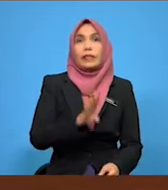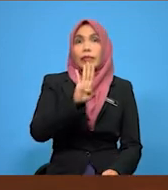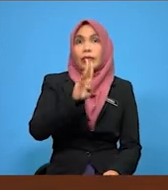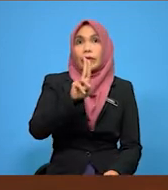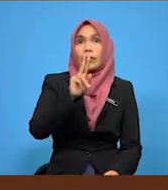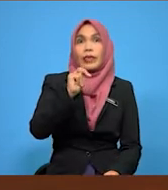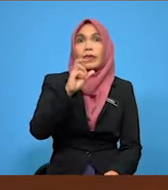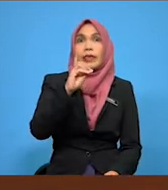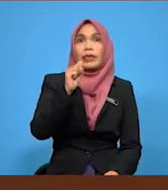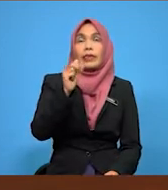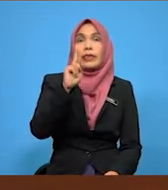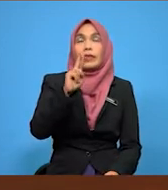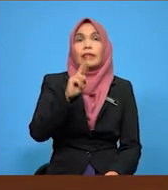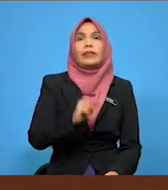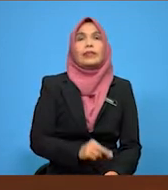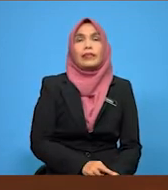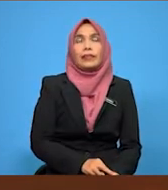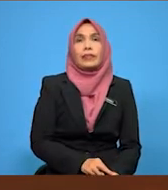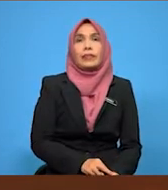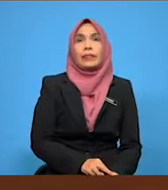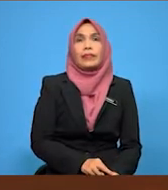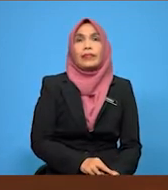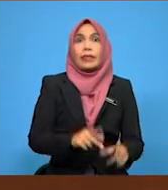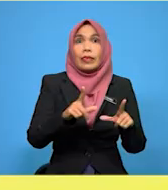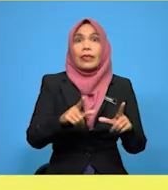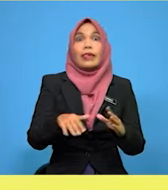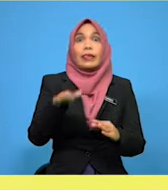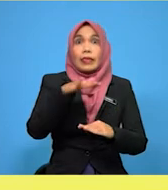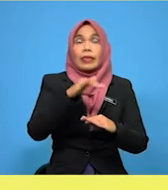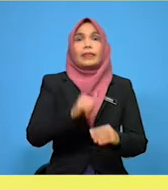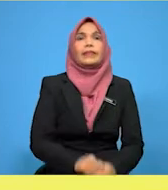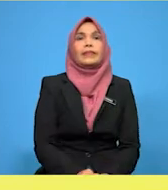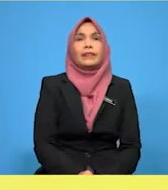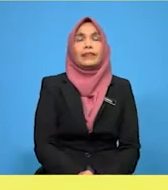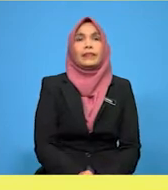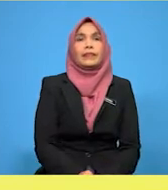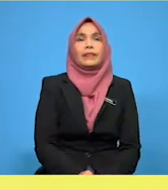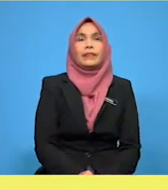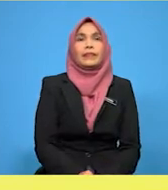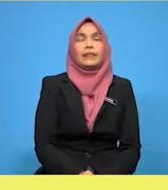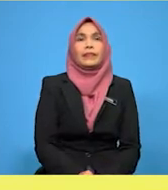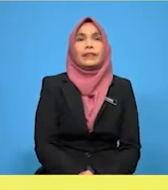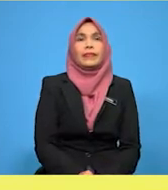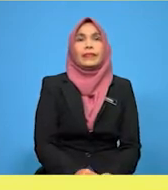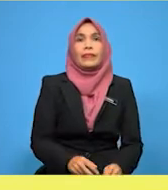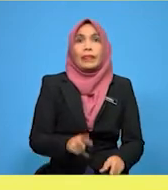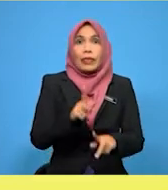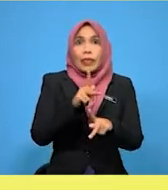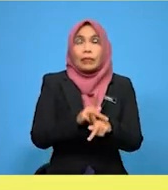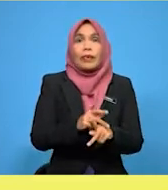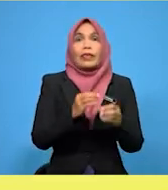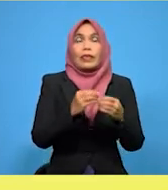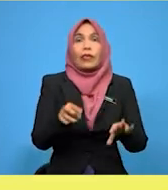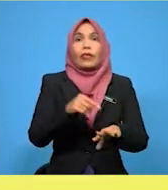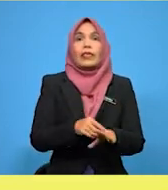atas supaya telur kuning tetap stabil. Teknik penyimpanan telur di bilik sejuk